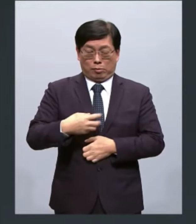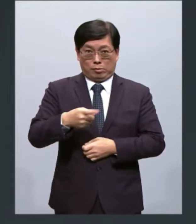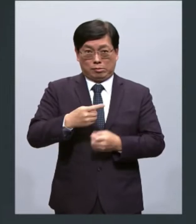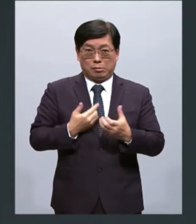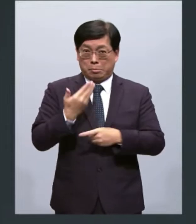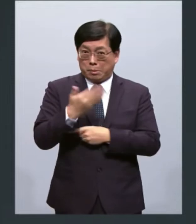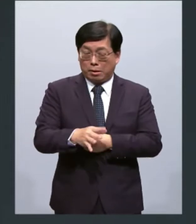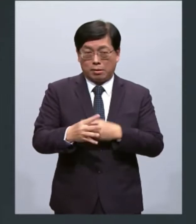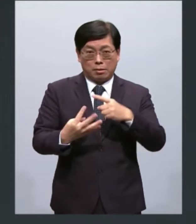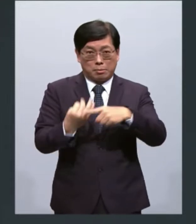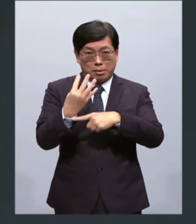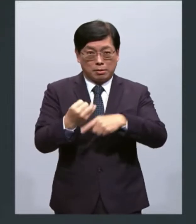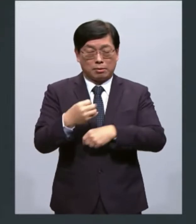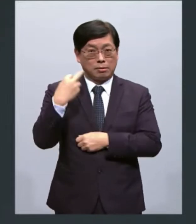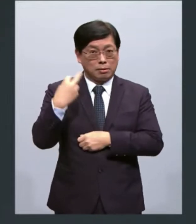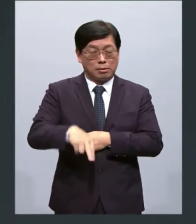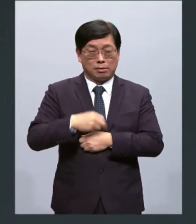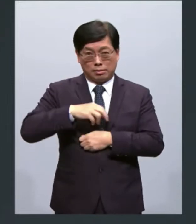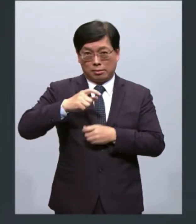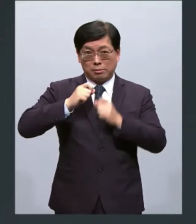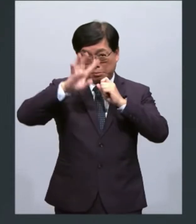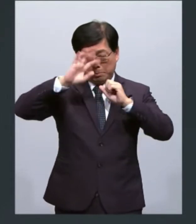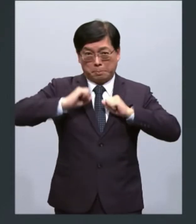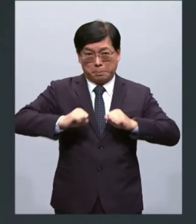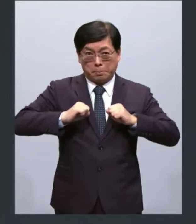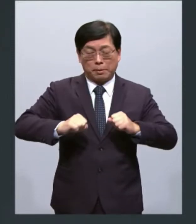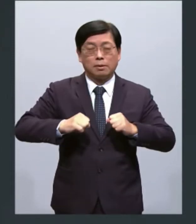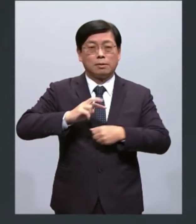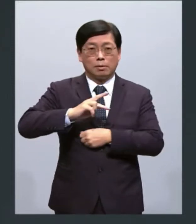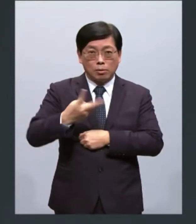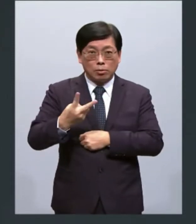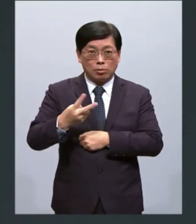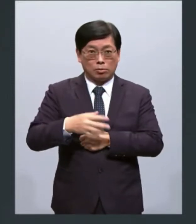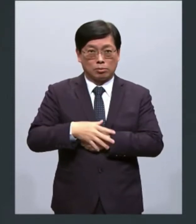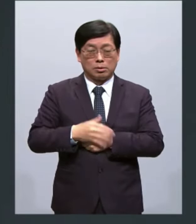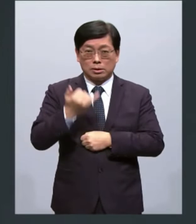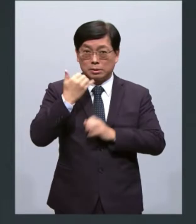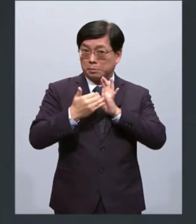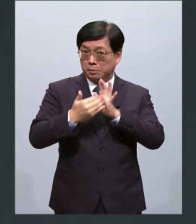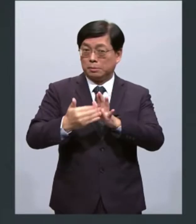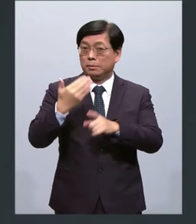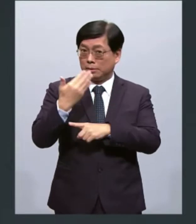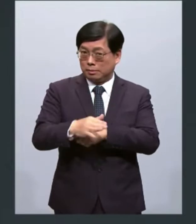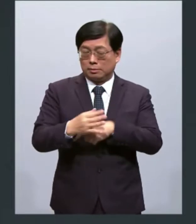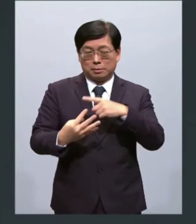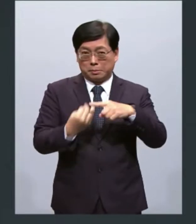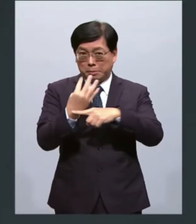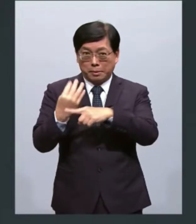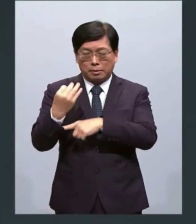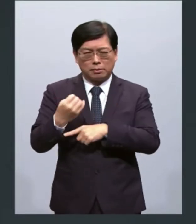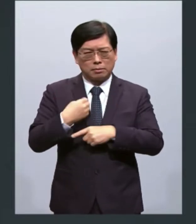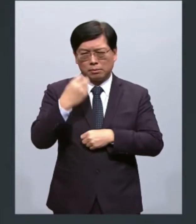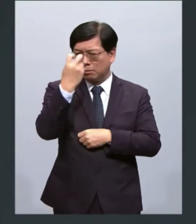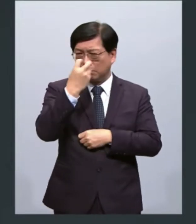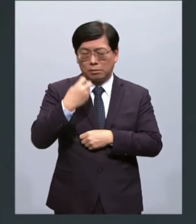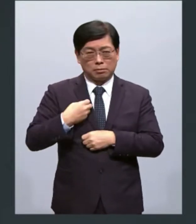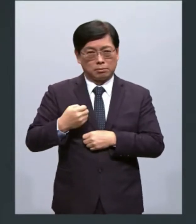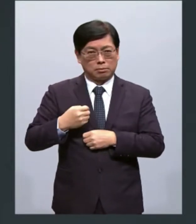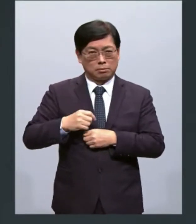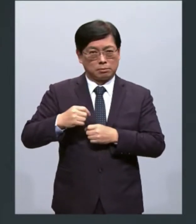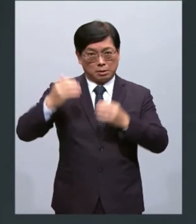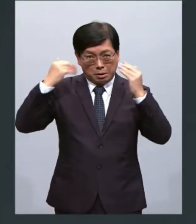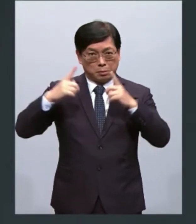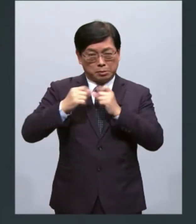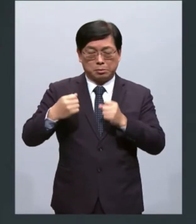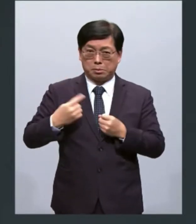妇的死亡率，还有癌症的存活率，甚至到所谓的可避免死亡率，我们都比日本跟韩